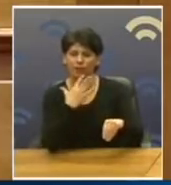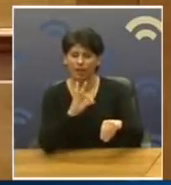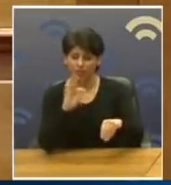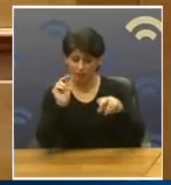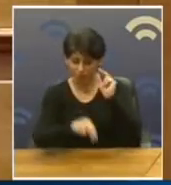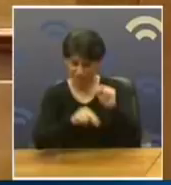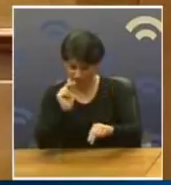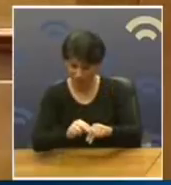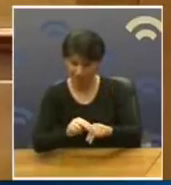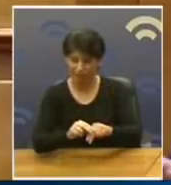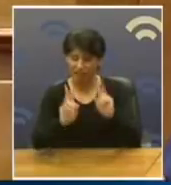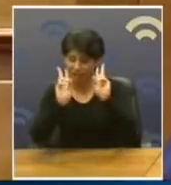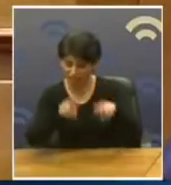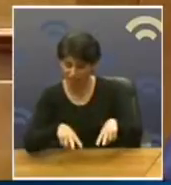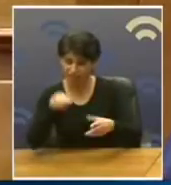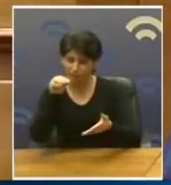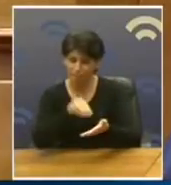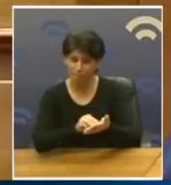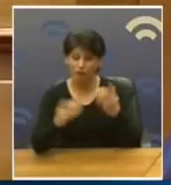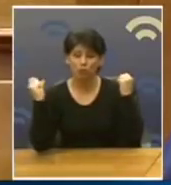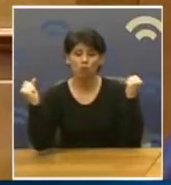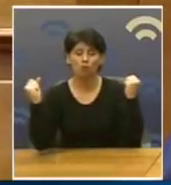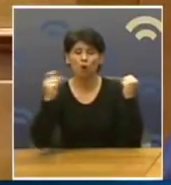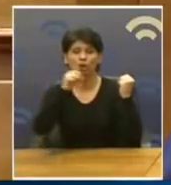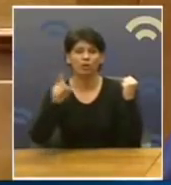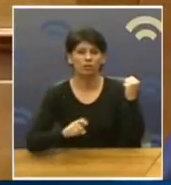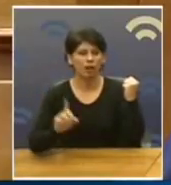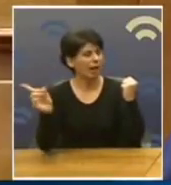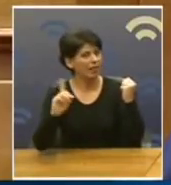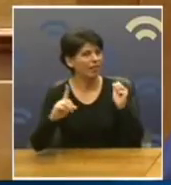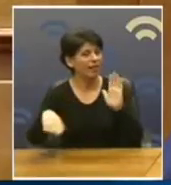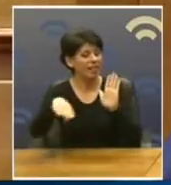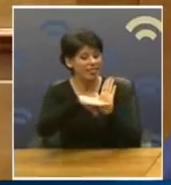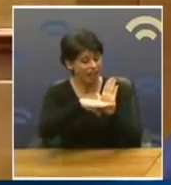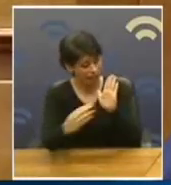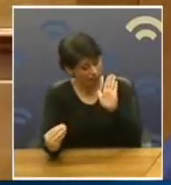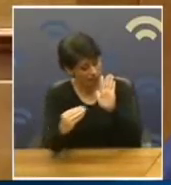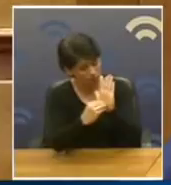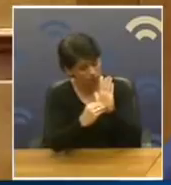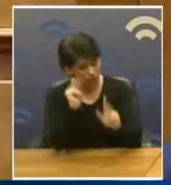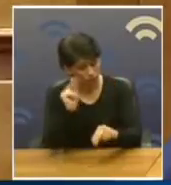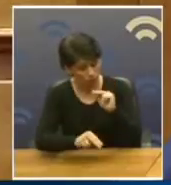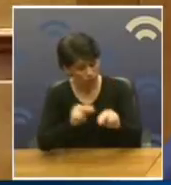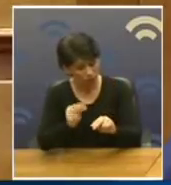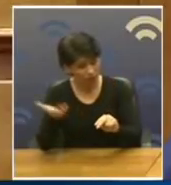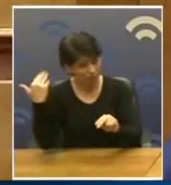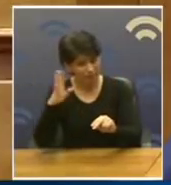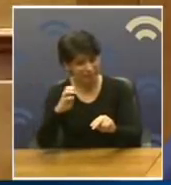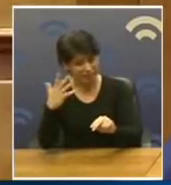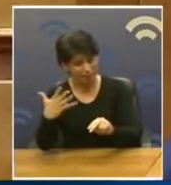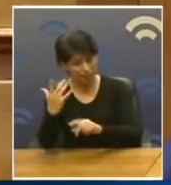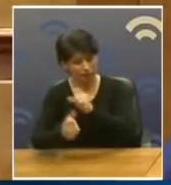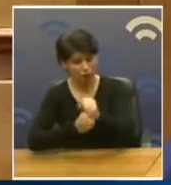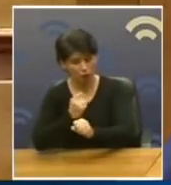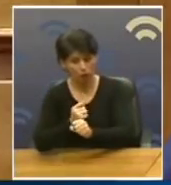εγκρίνεται εκ νέου. Παίρνει νέα ζωή και νέα νομιμοποίηση. Δεν είναι μια διάταξη που ήρθε, που την ψήφισαν πριν 45 χρόνια κάποιοι άνθρωποι